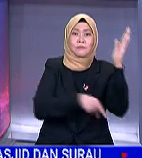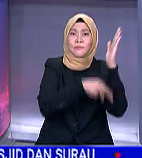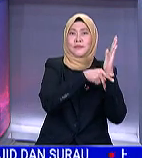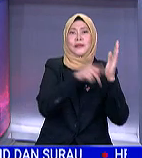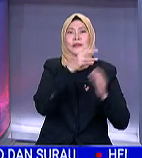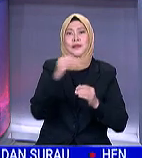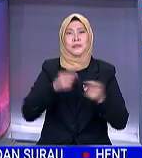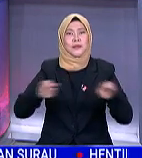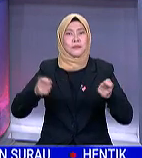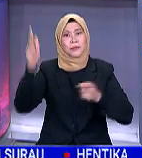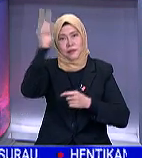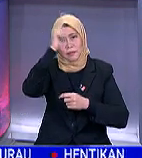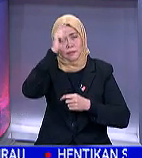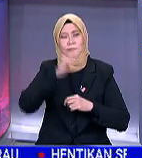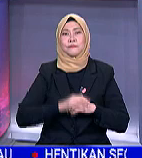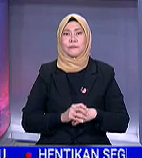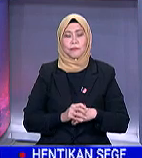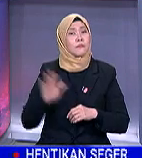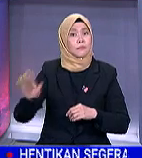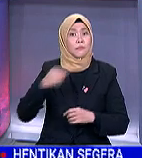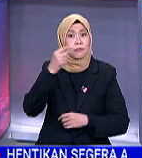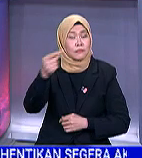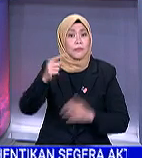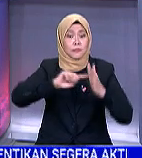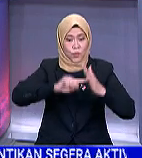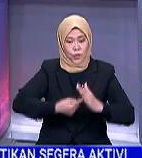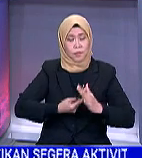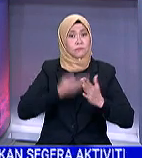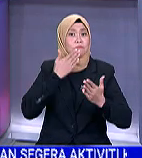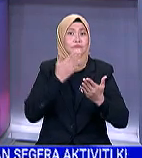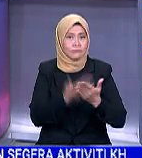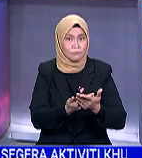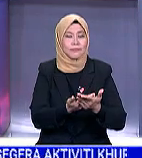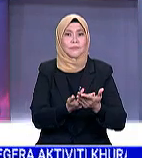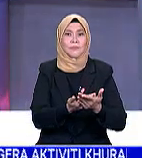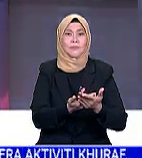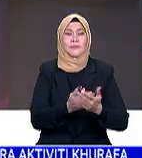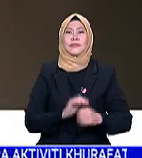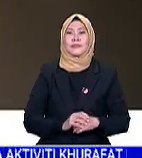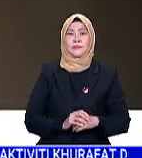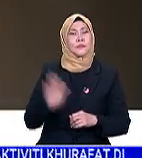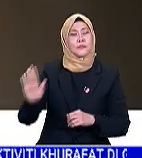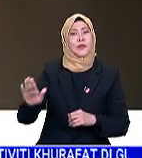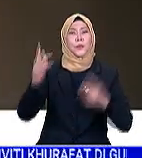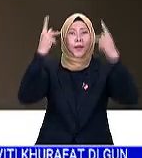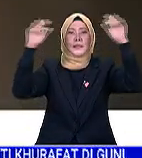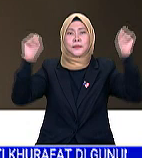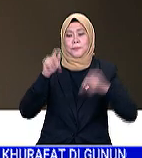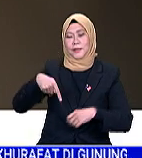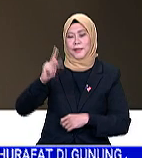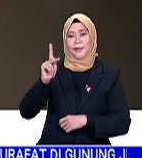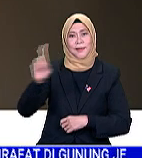pentadbiran kerajaan beliau tidak menyesatkan Iya sebagai satu permulaan yang baik dalam satu kenyataannya beliau yang juga presiden